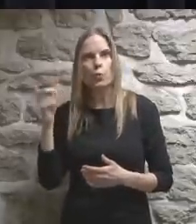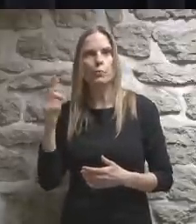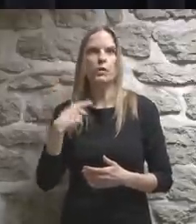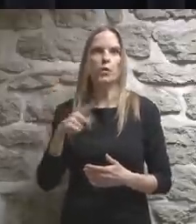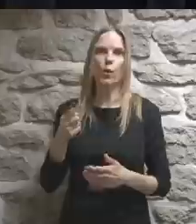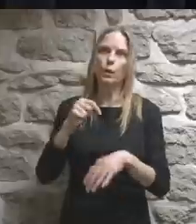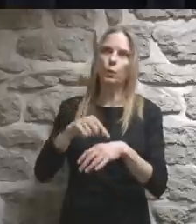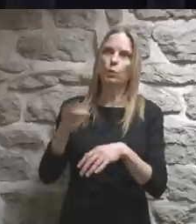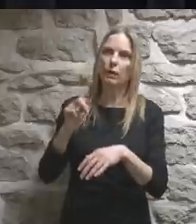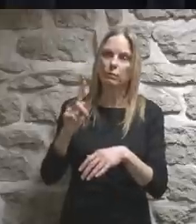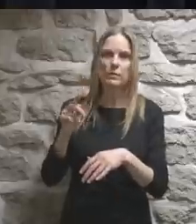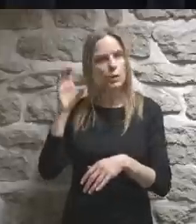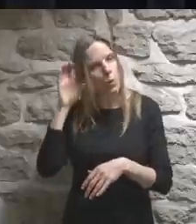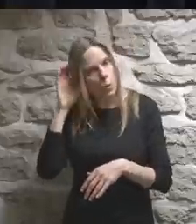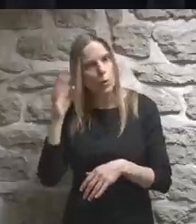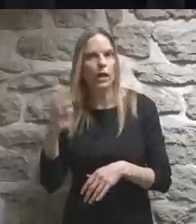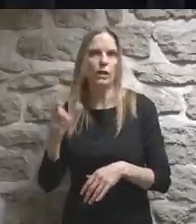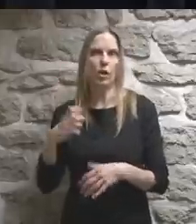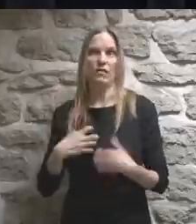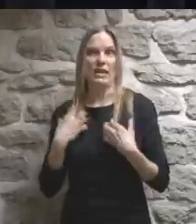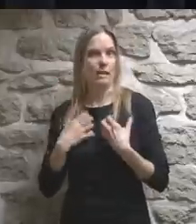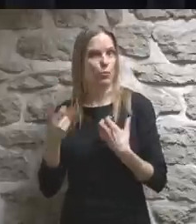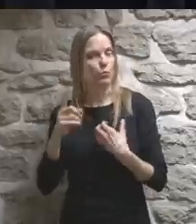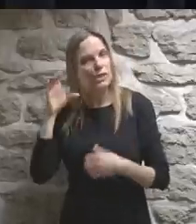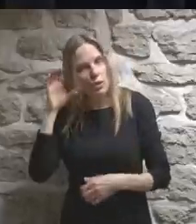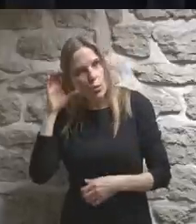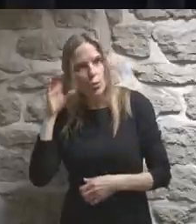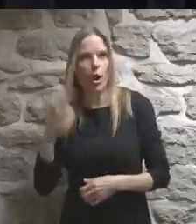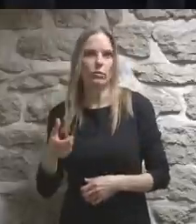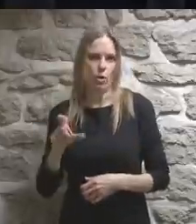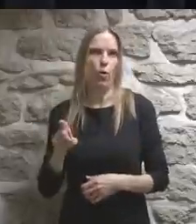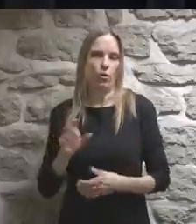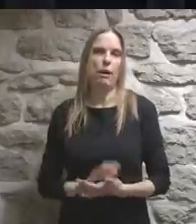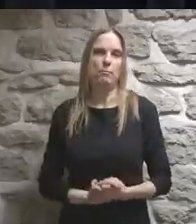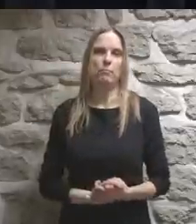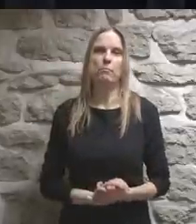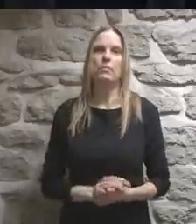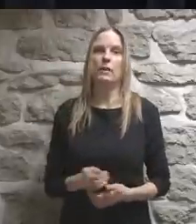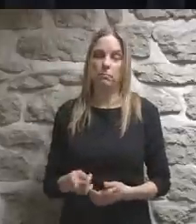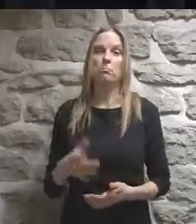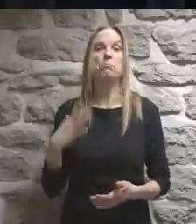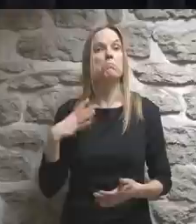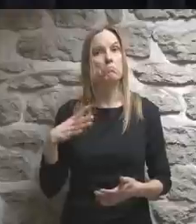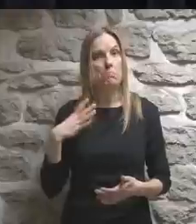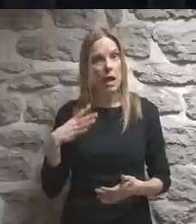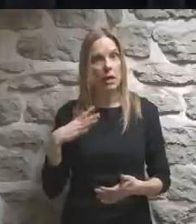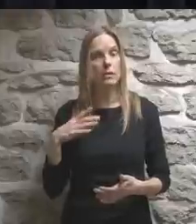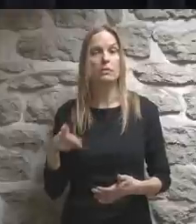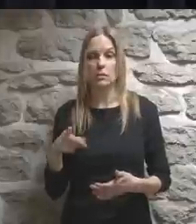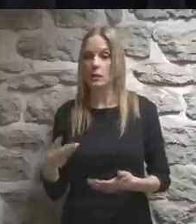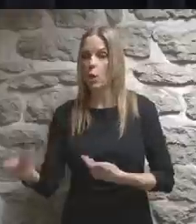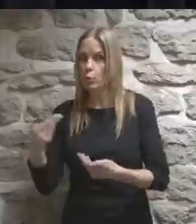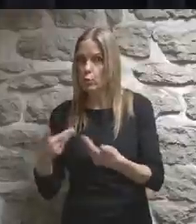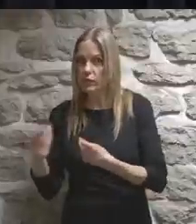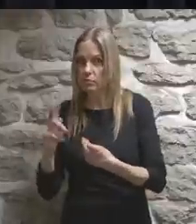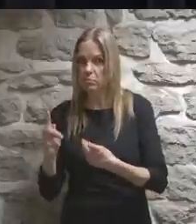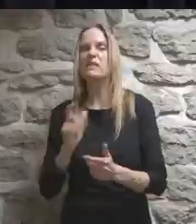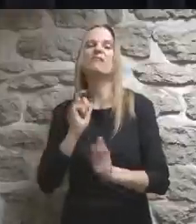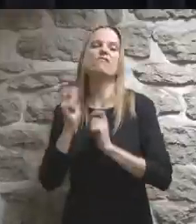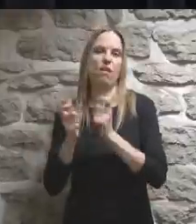sellega seoses on, mis hirmud tal sellega seoses on. Ja alles seejärel tuleks anda siis lapse küsimustele